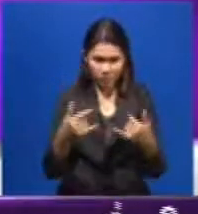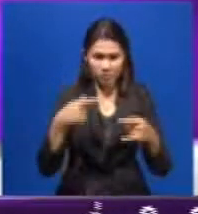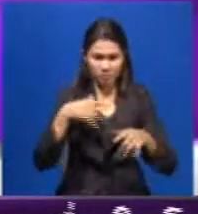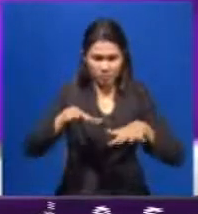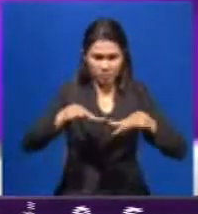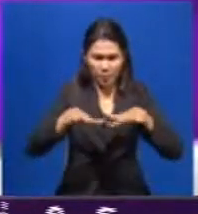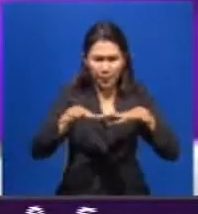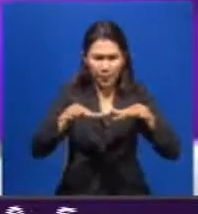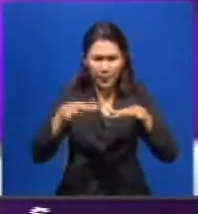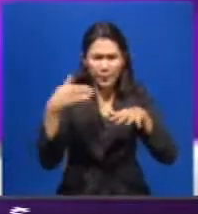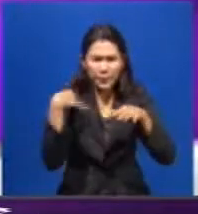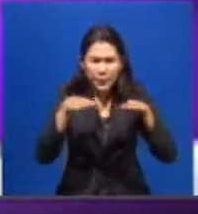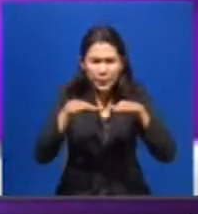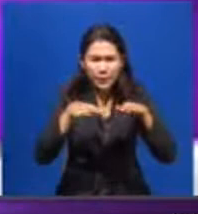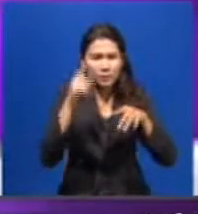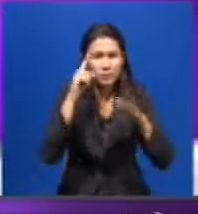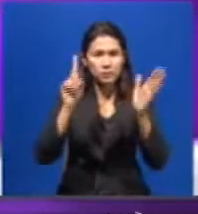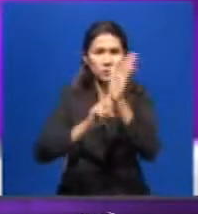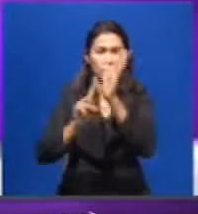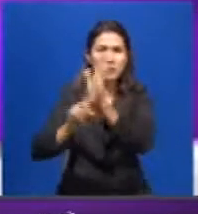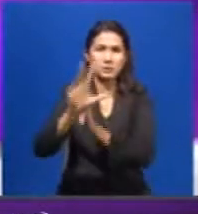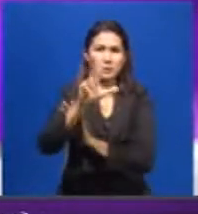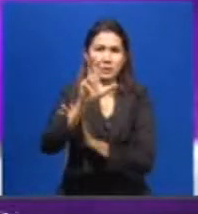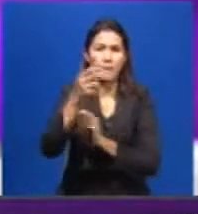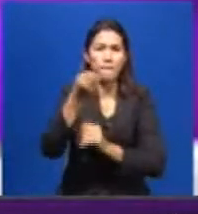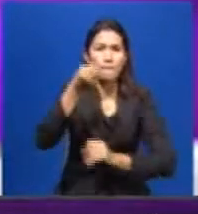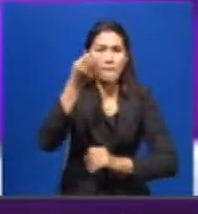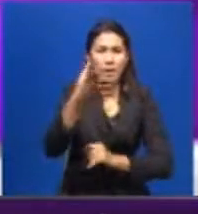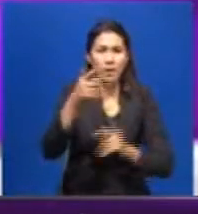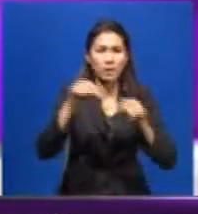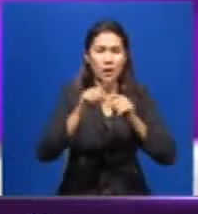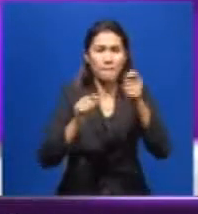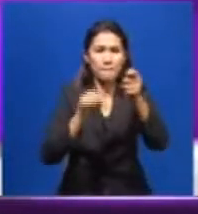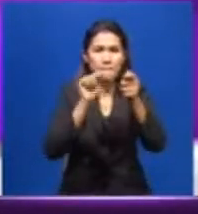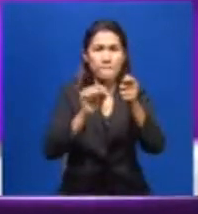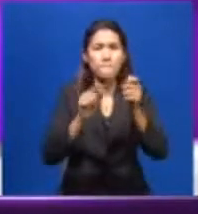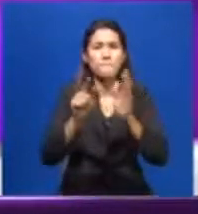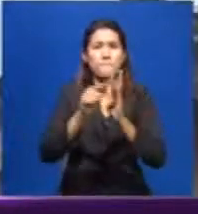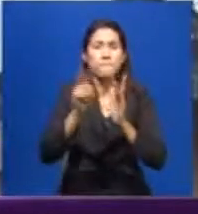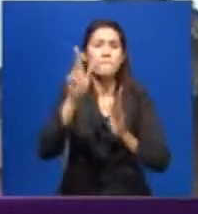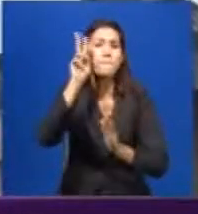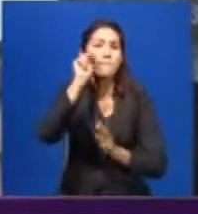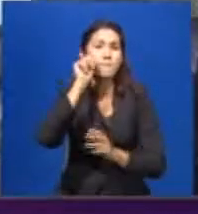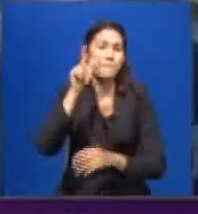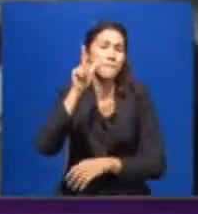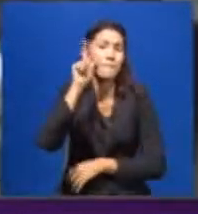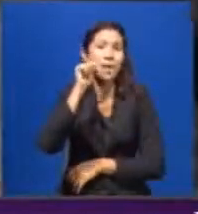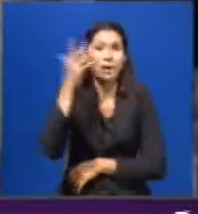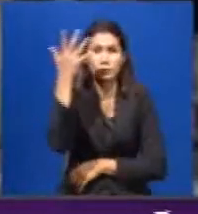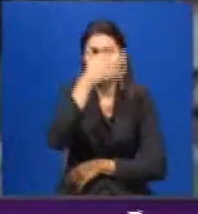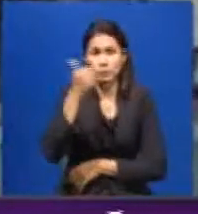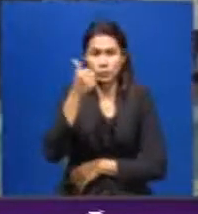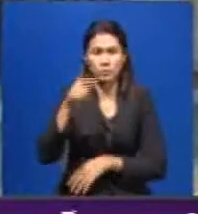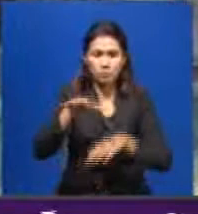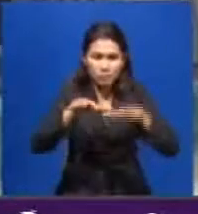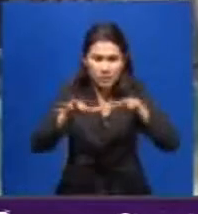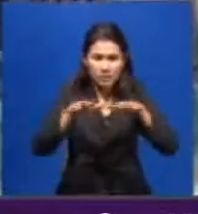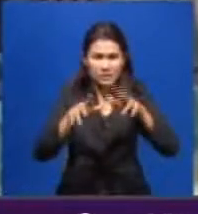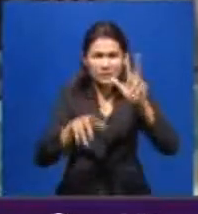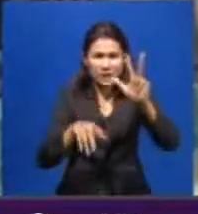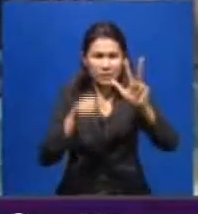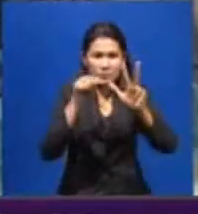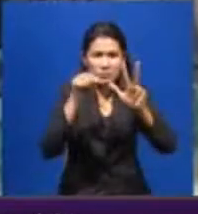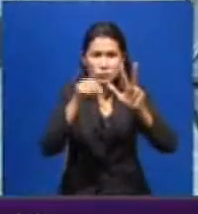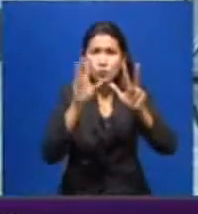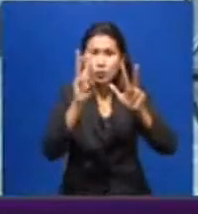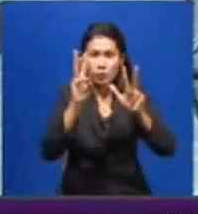เกือบ 300ครั้งนะคะส่วนใหญ่เกิดขึ้นที่อำเภอแม่สรวยจังหวัดเชียงรายค่ะด้วยเหตุการณ์แผ่นดินไหว 6.3ริกเตอร์วันที่ 5